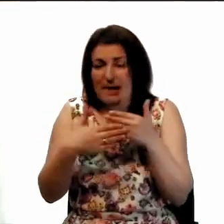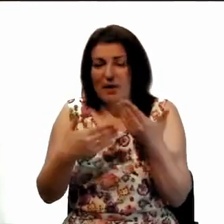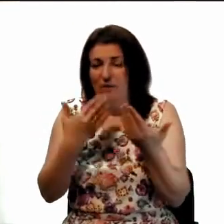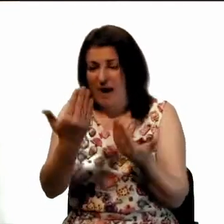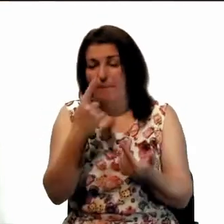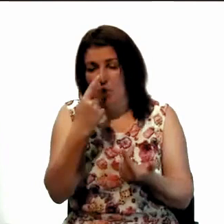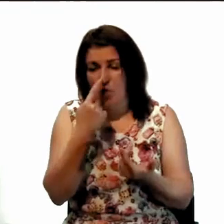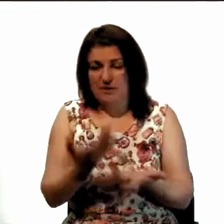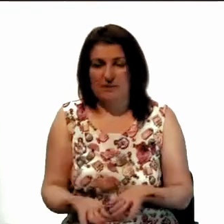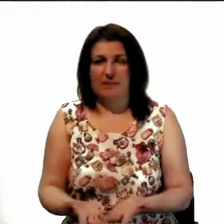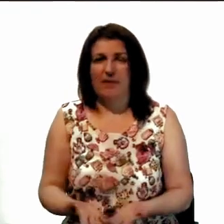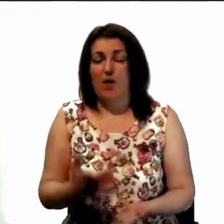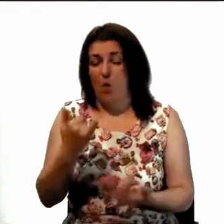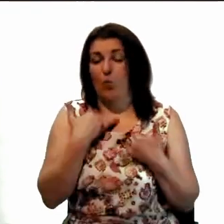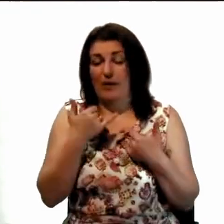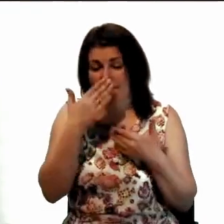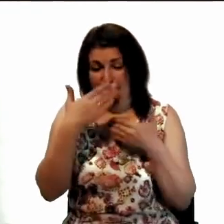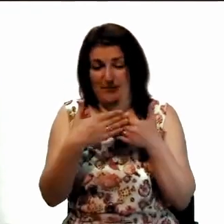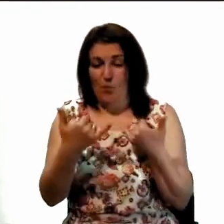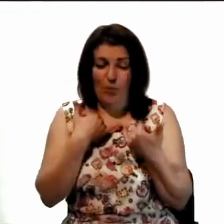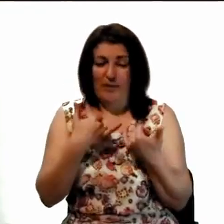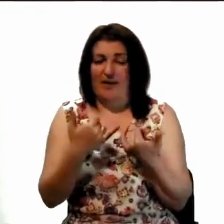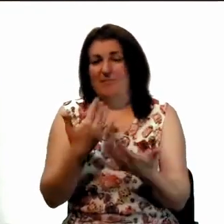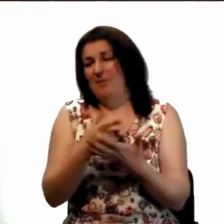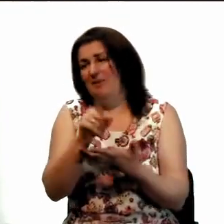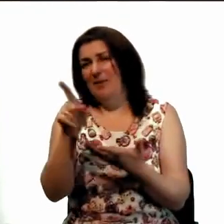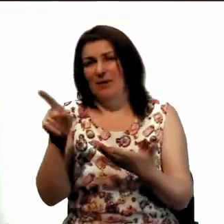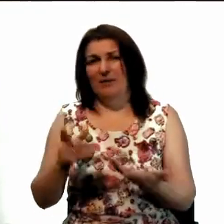вас. У нас. У меня.